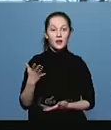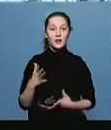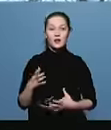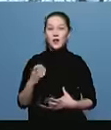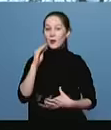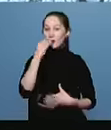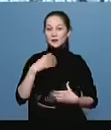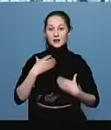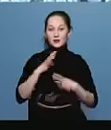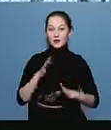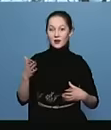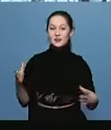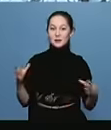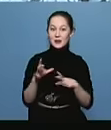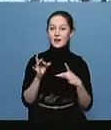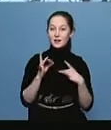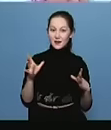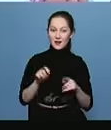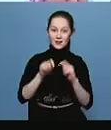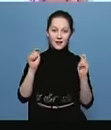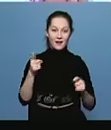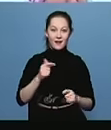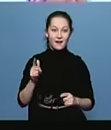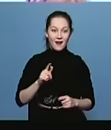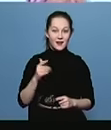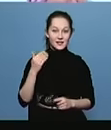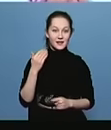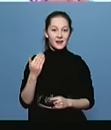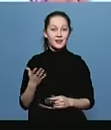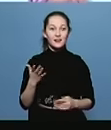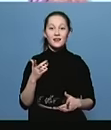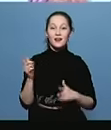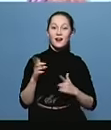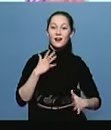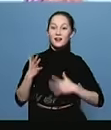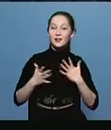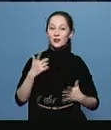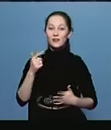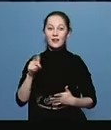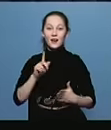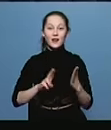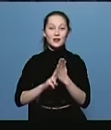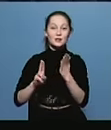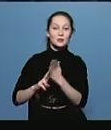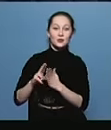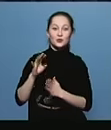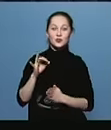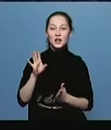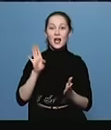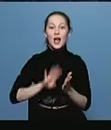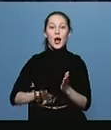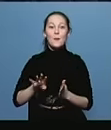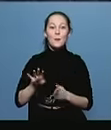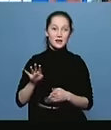все деревни собрались на торжественный запуск газа. 20 семей намерены к Новому году газифицировать свои дома. Без топлива не останутся и